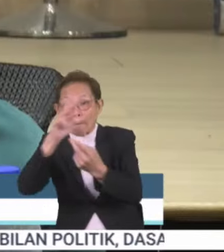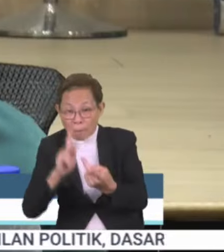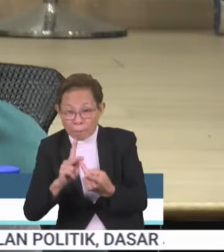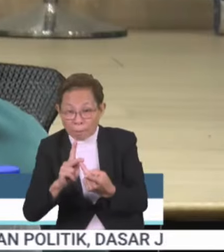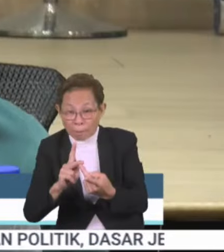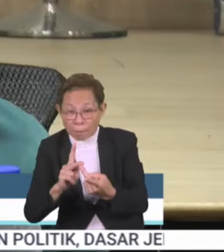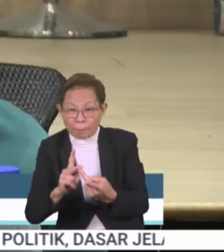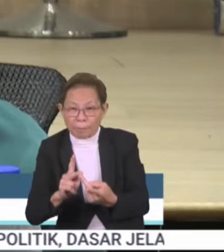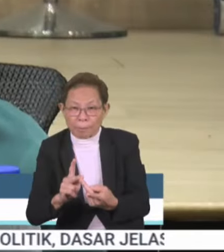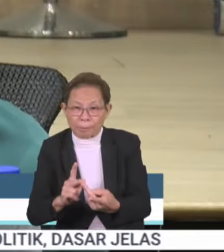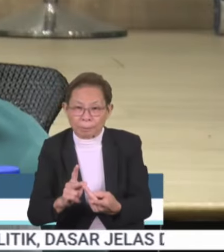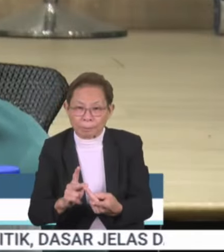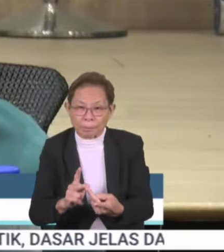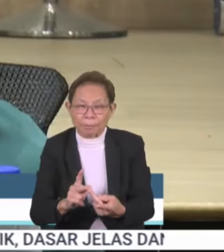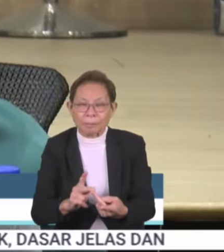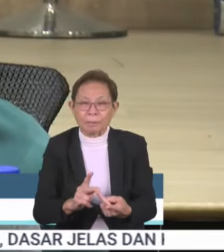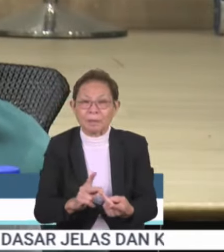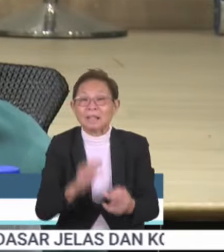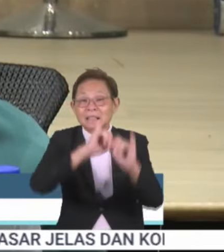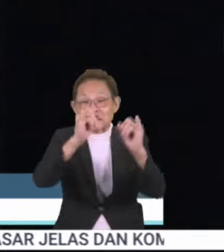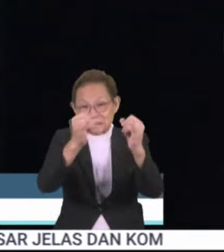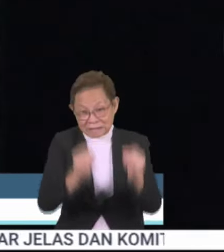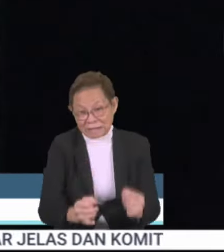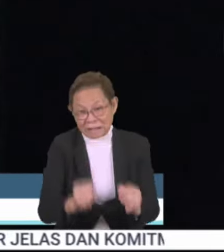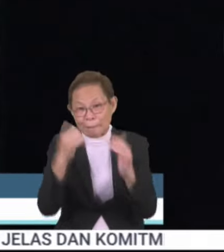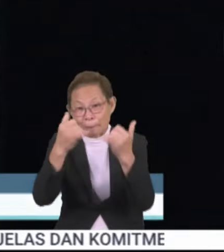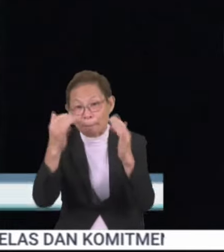mengangkat level single kita ke depan.